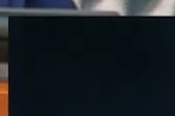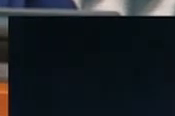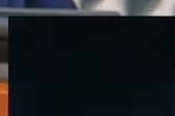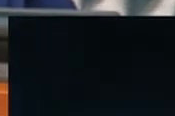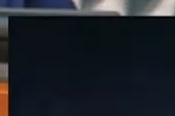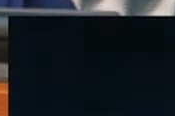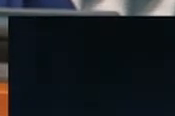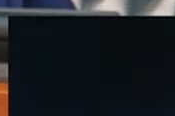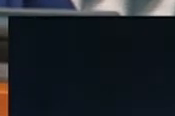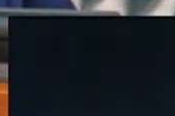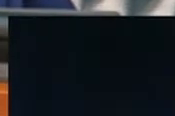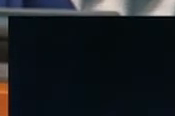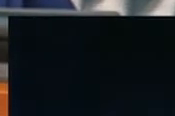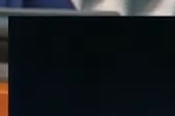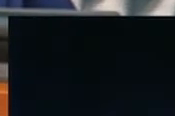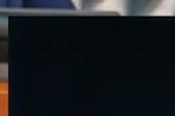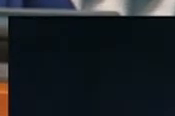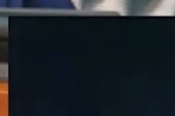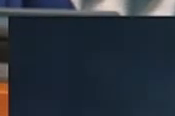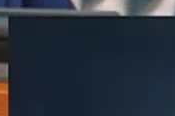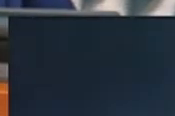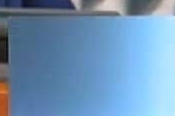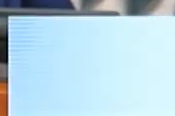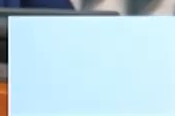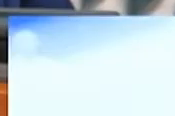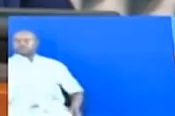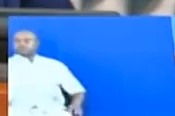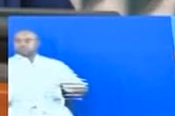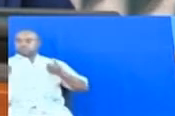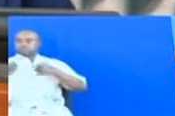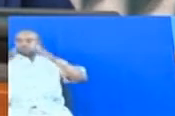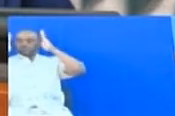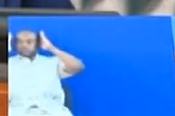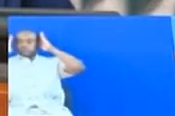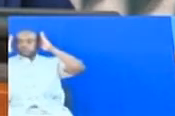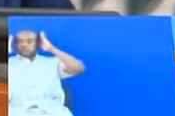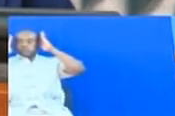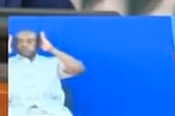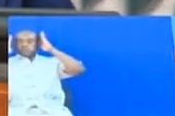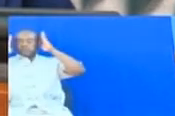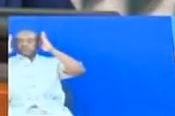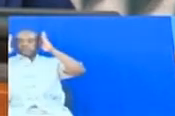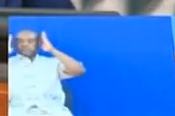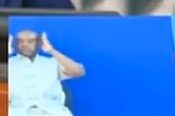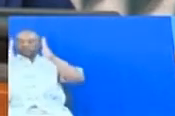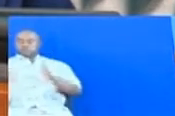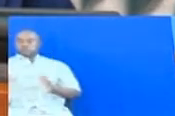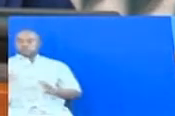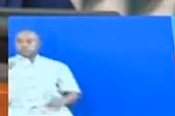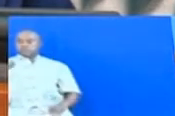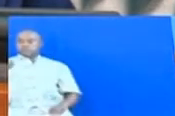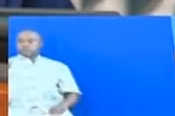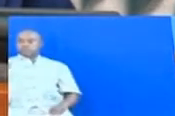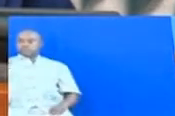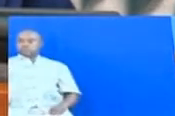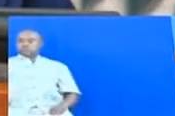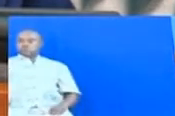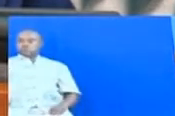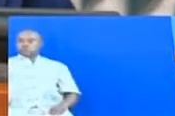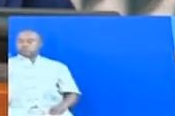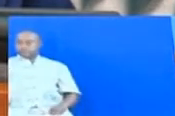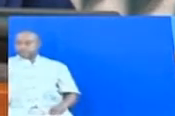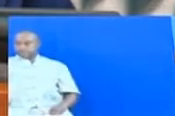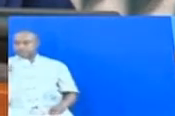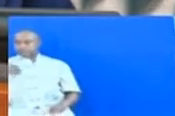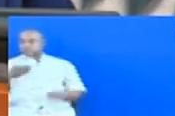Omar Mgumba atafuatiwa na Mheshimiwa Selimani Jafo, Mheshimiwa Vedasto